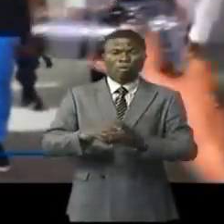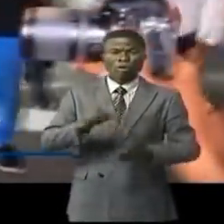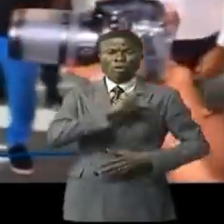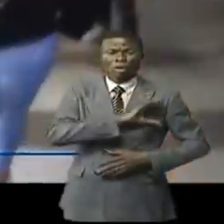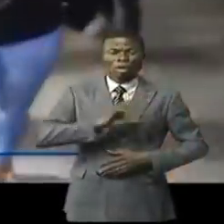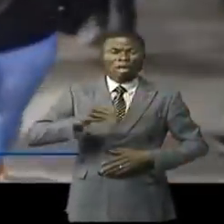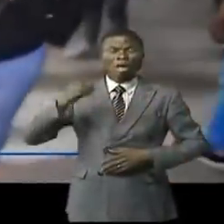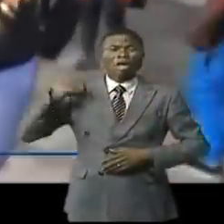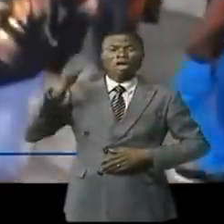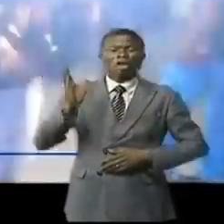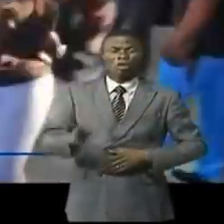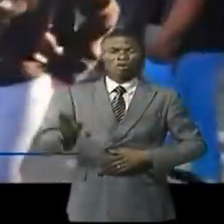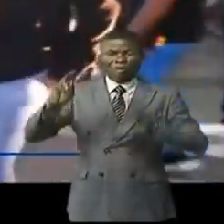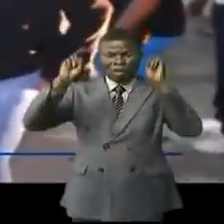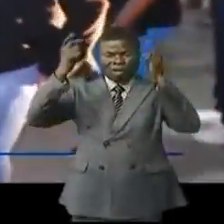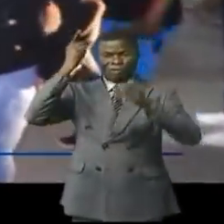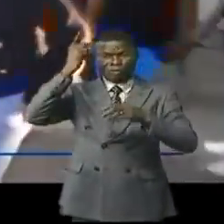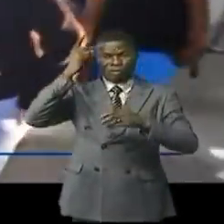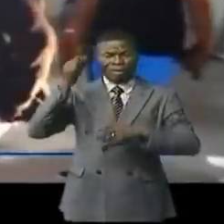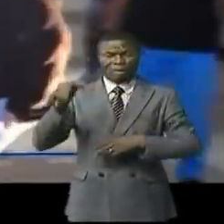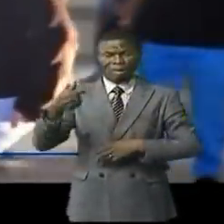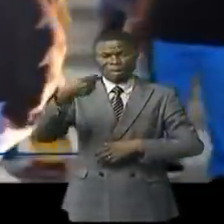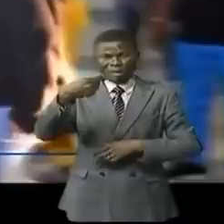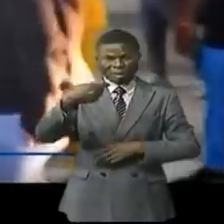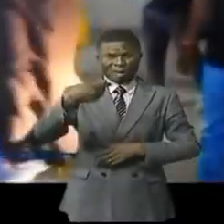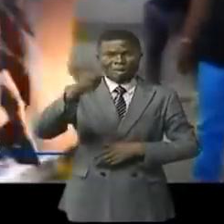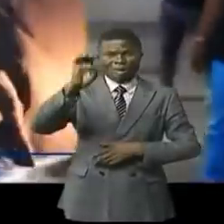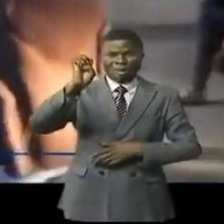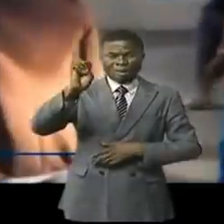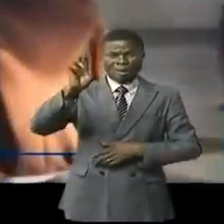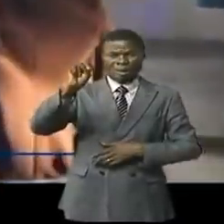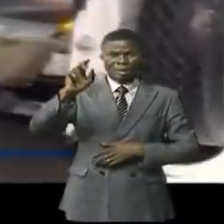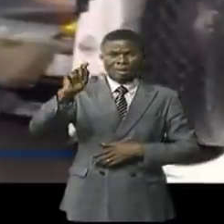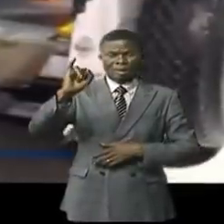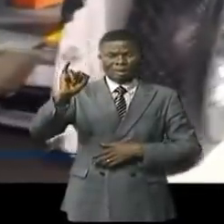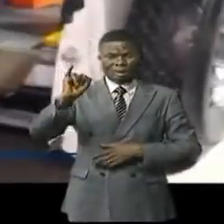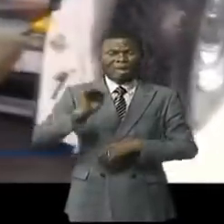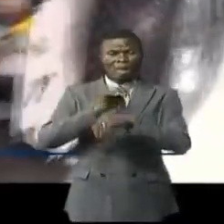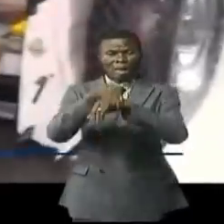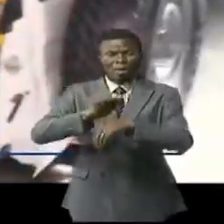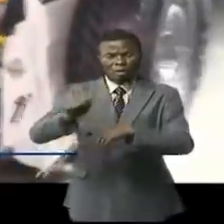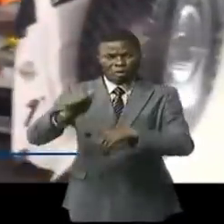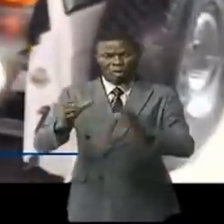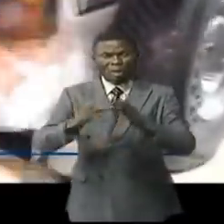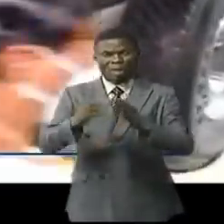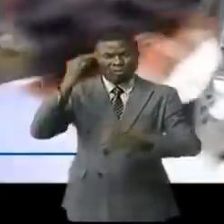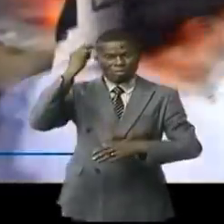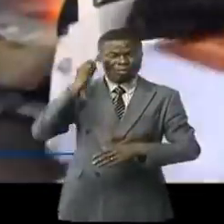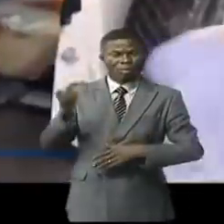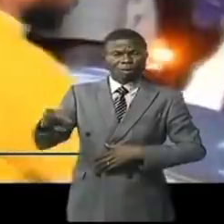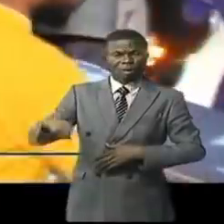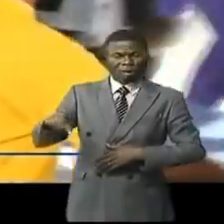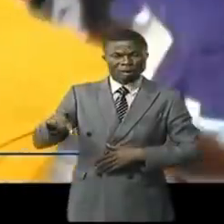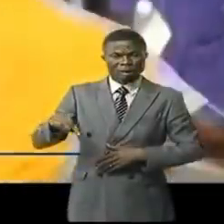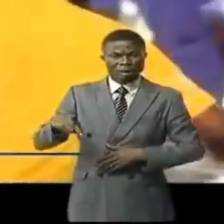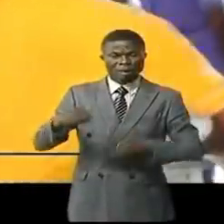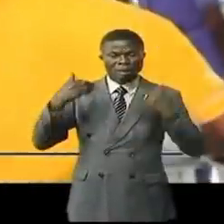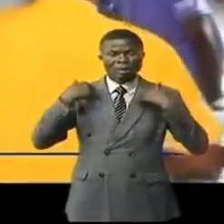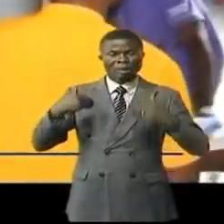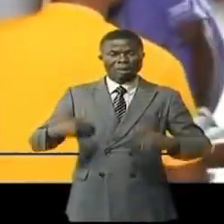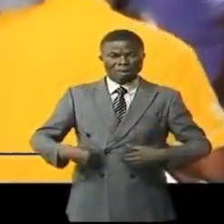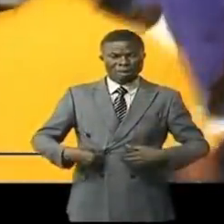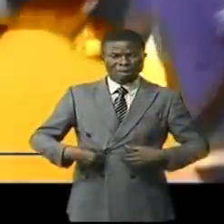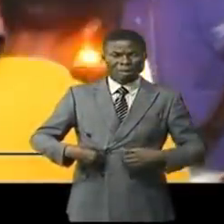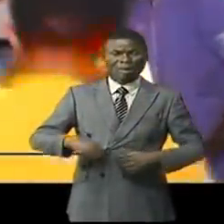province Kinshasa, Jean-Tiningo Bilambaka, s'est impliqué personnellement, accompagné de la ministre provinciale de la Santé